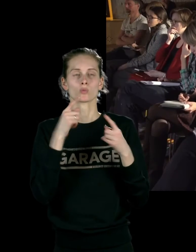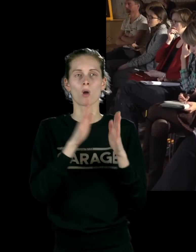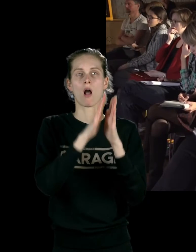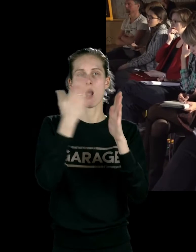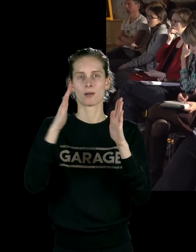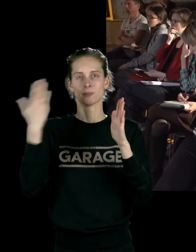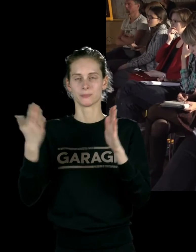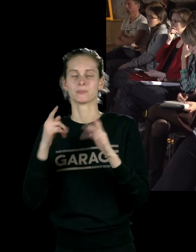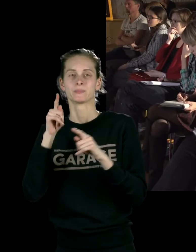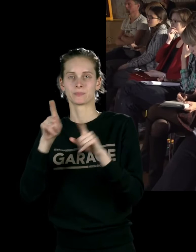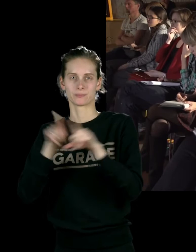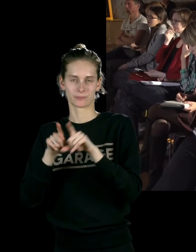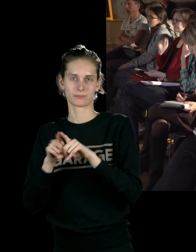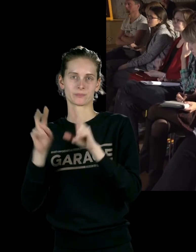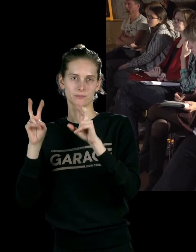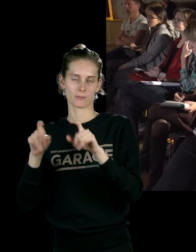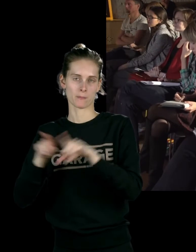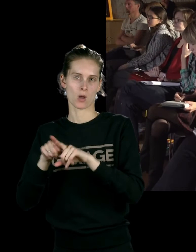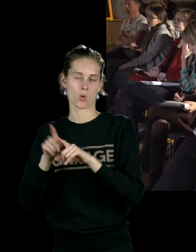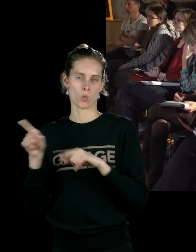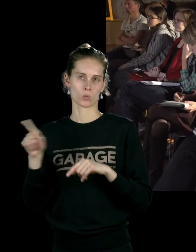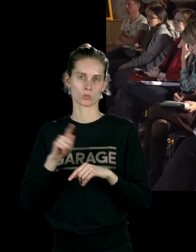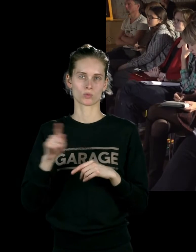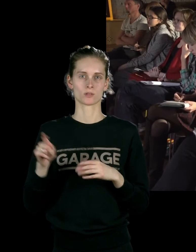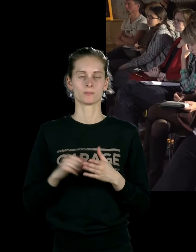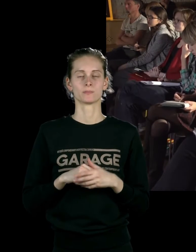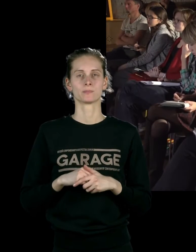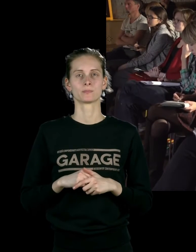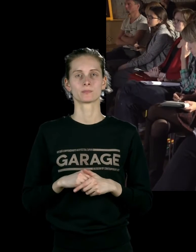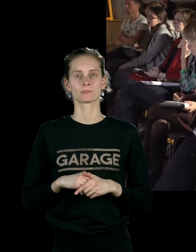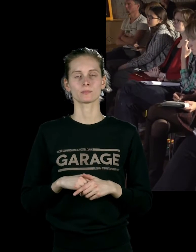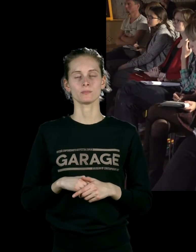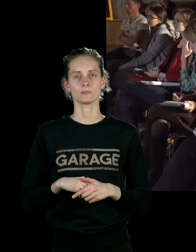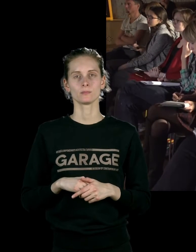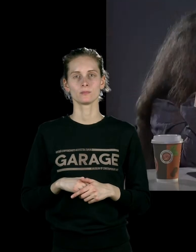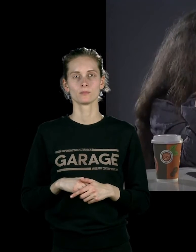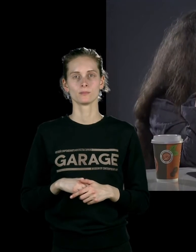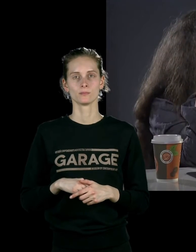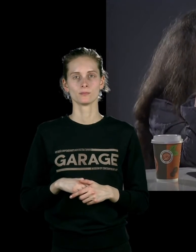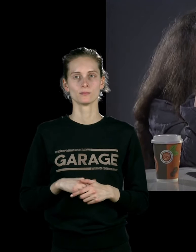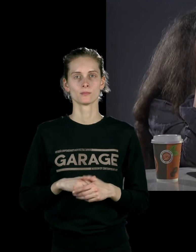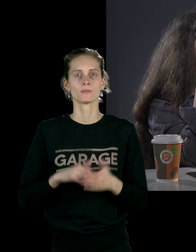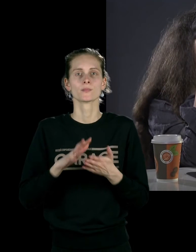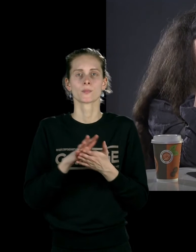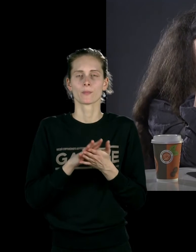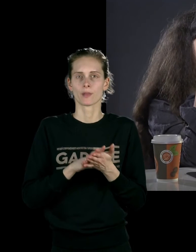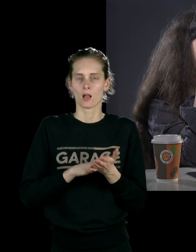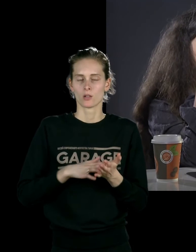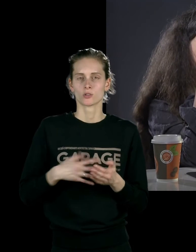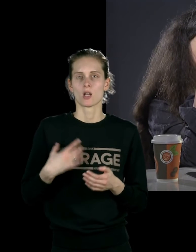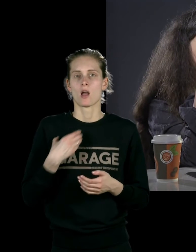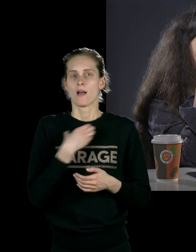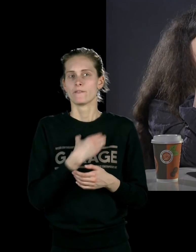50-х годов, складывается еще очень важный параметр произведений Фрэнсиса Бэкона, складывается его